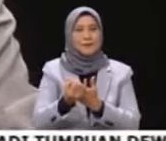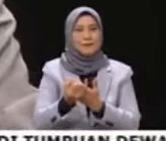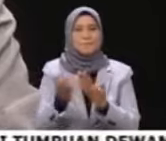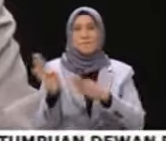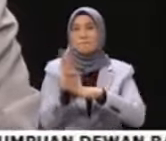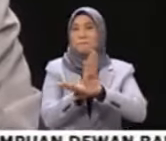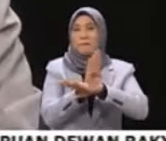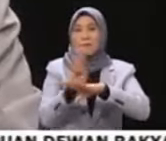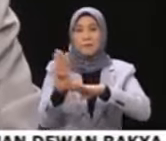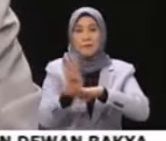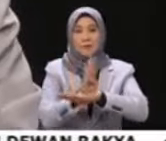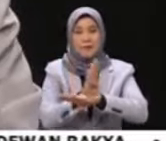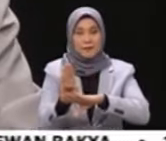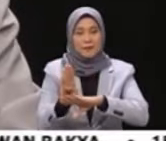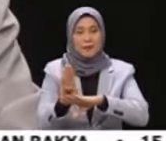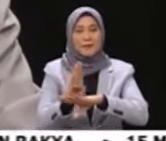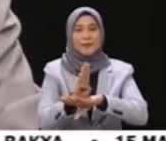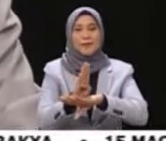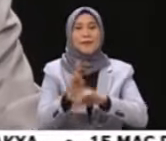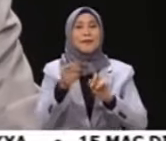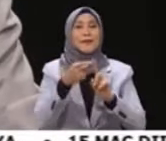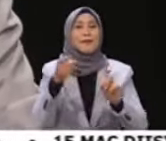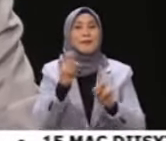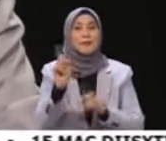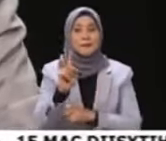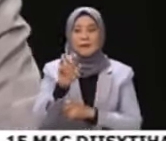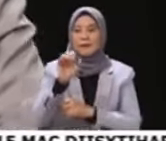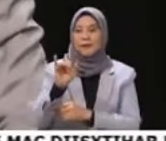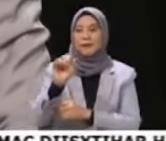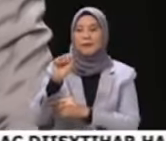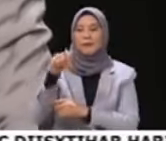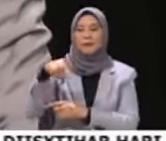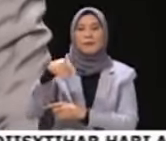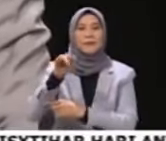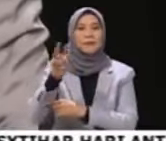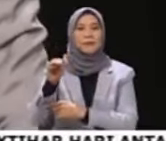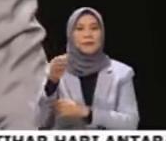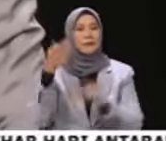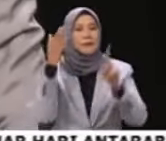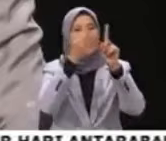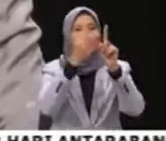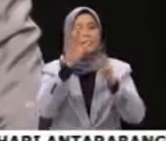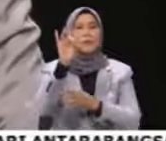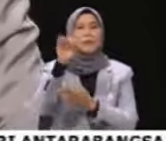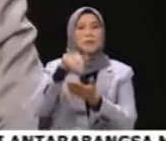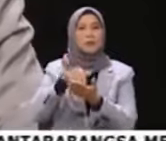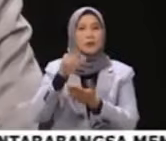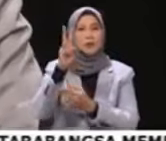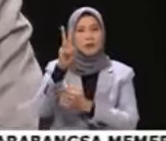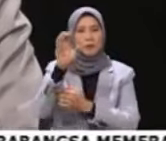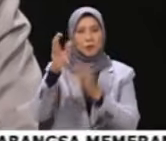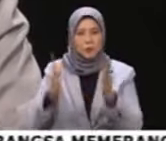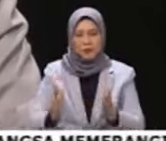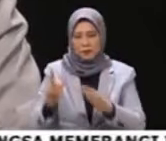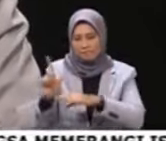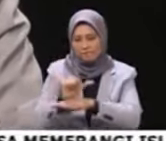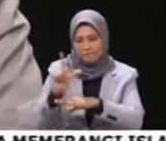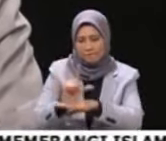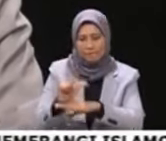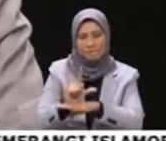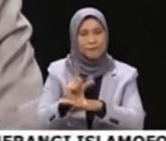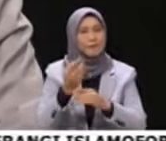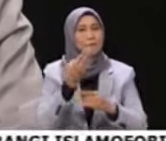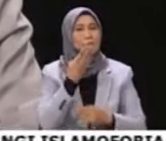entrepreneur yang dikendalikan oleh pihak YAPIM. Target saya ialah 8,600 orang yang kita latih.